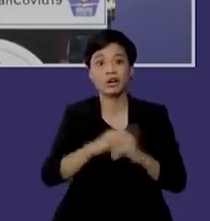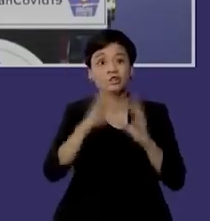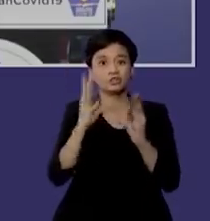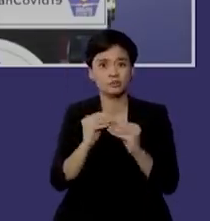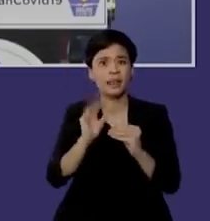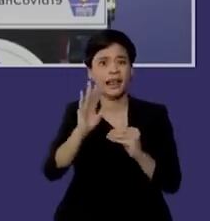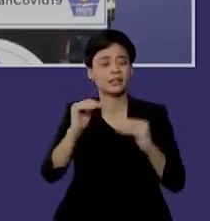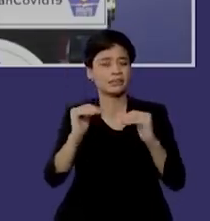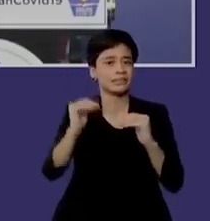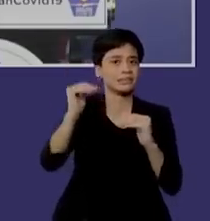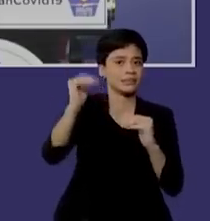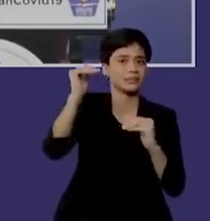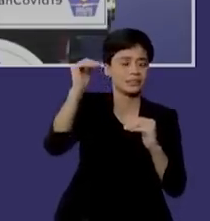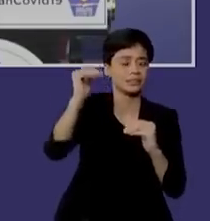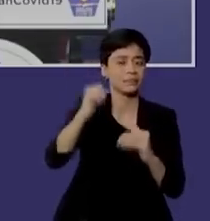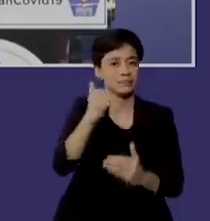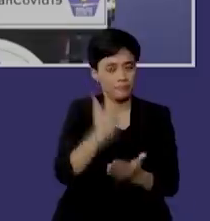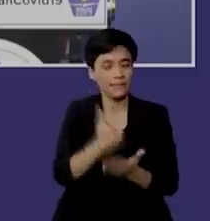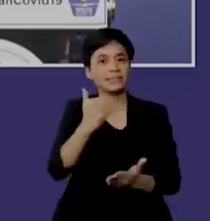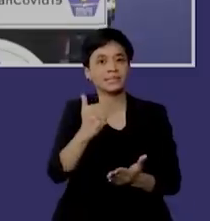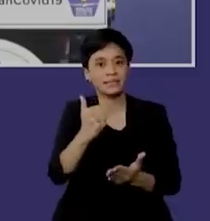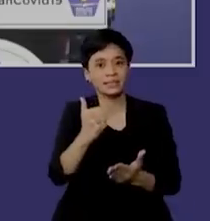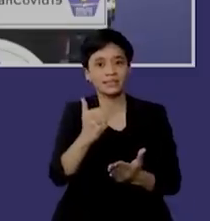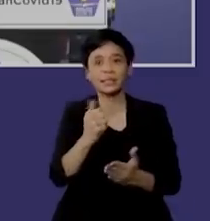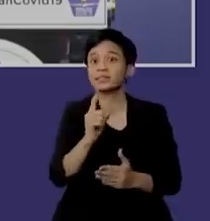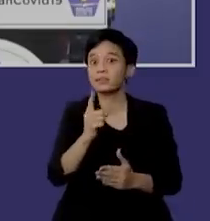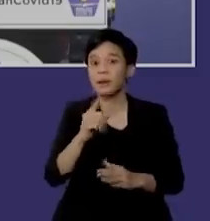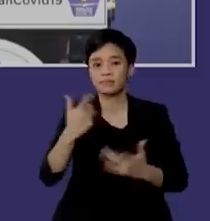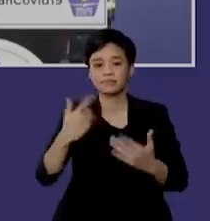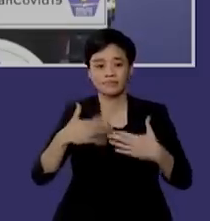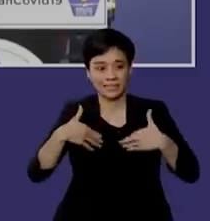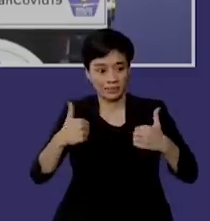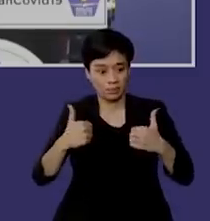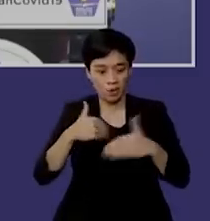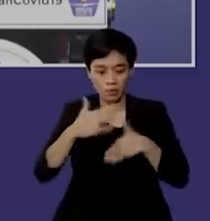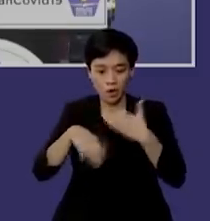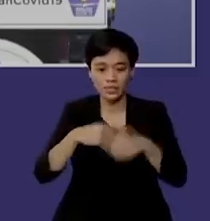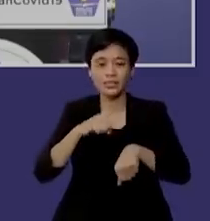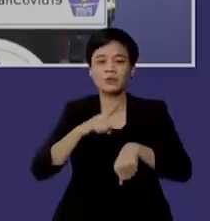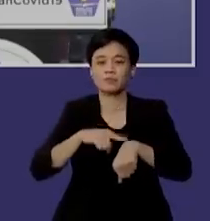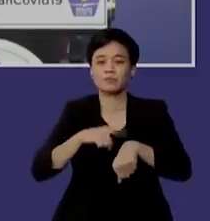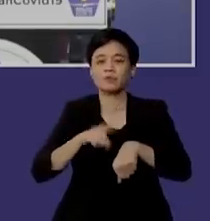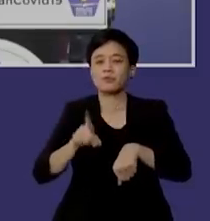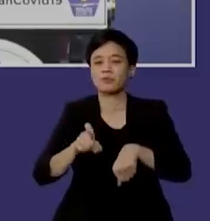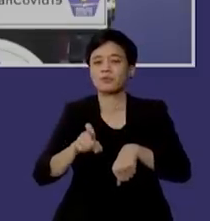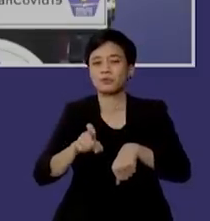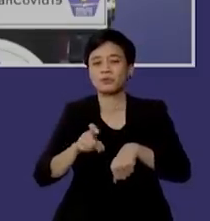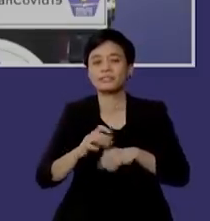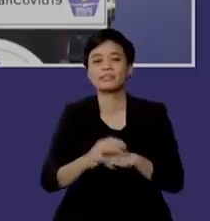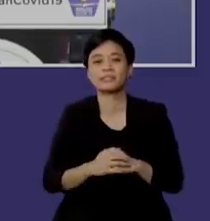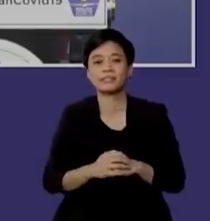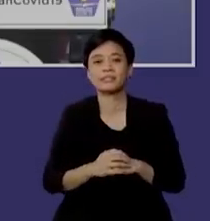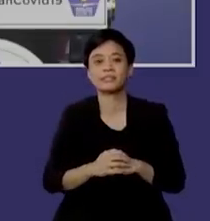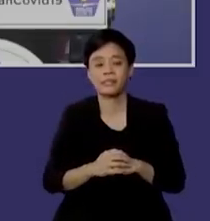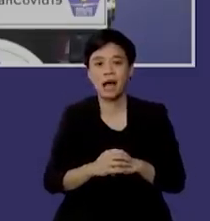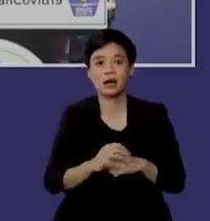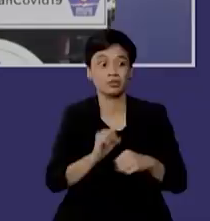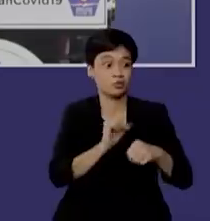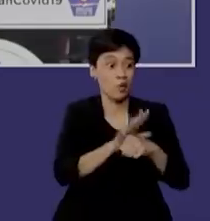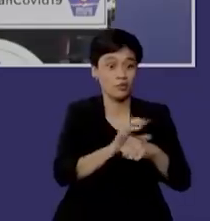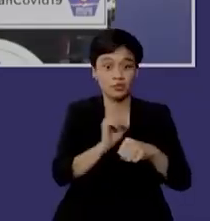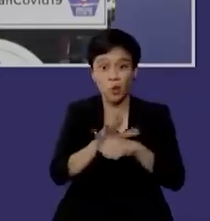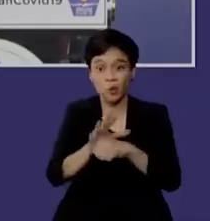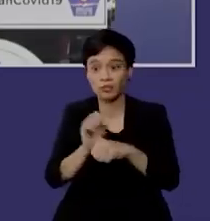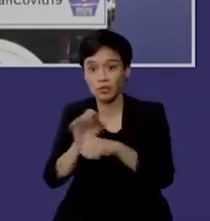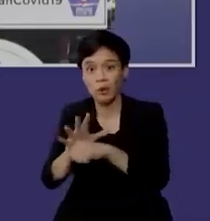naik karena proses sembuh Ini Membutuhkan waktu sejarah banyaknya kasus baru yang